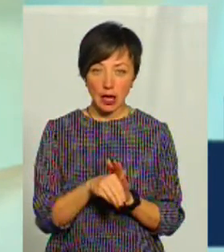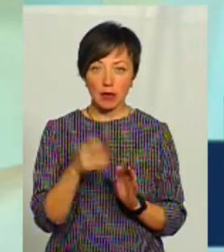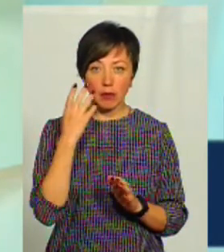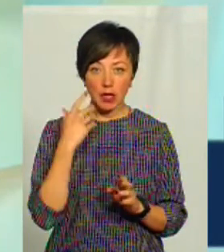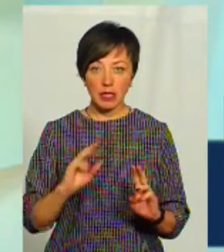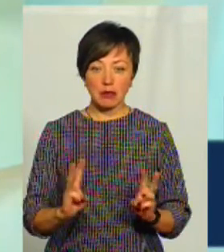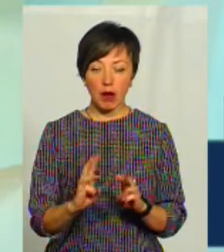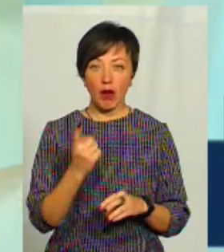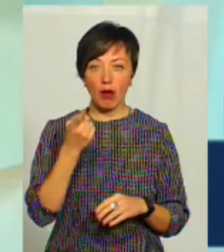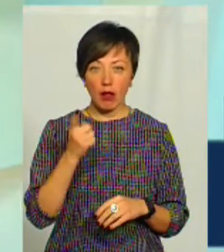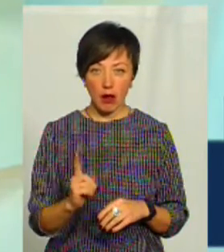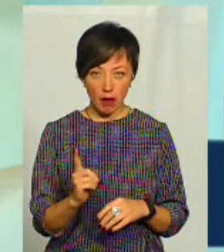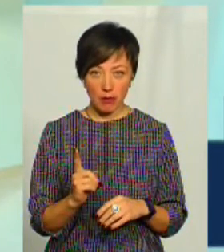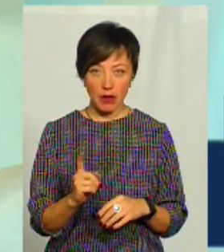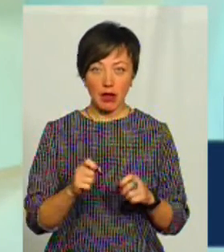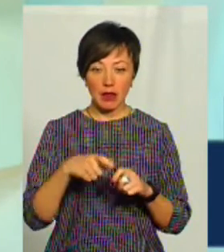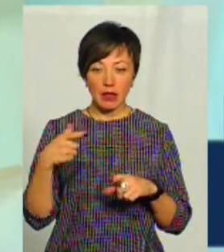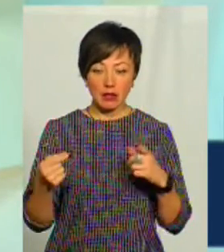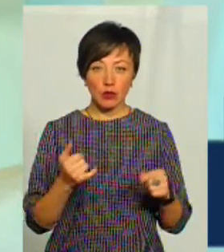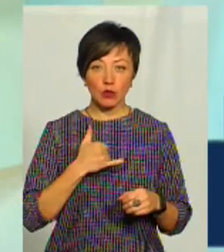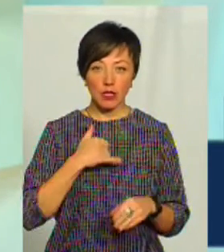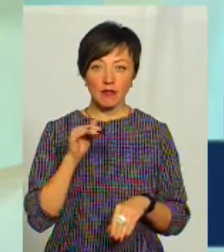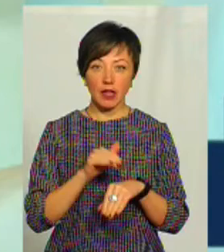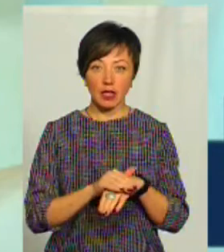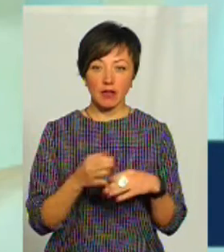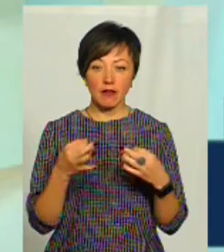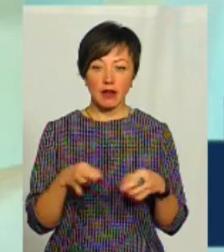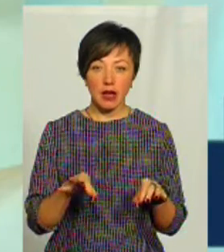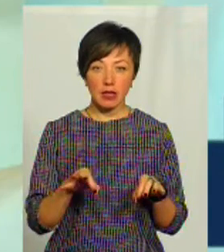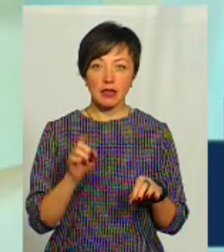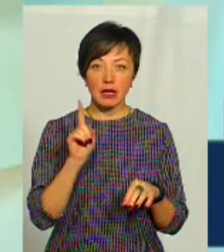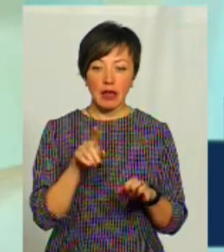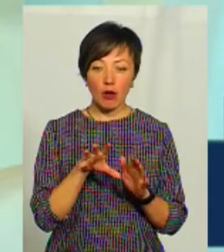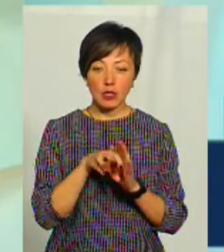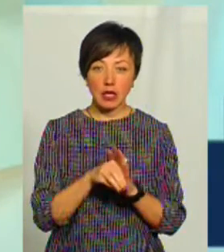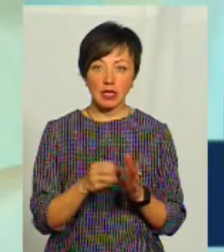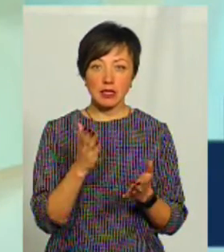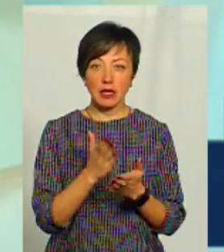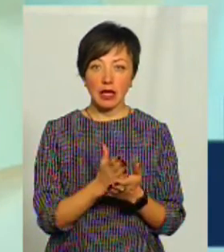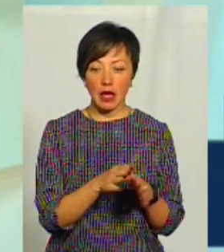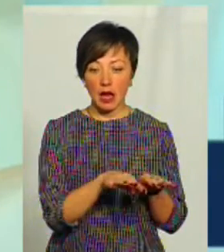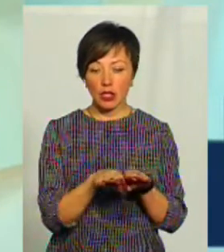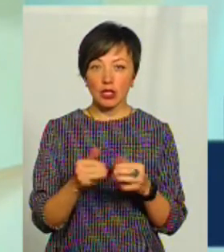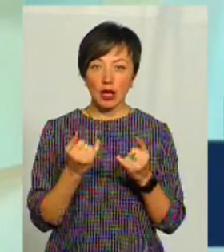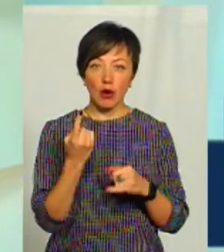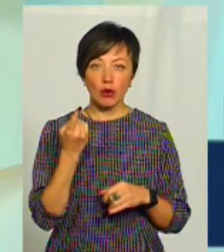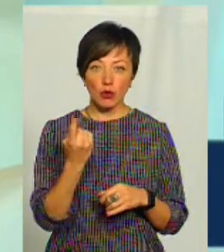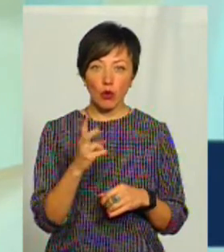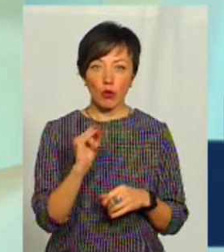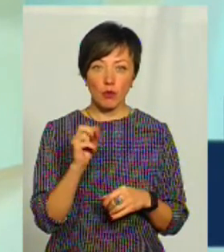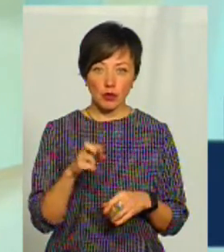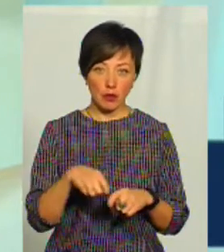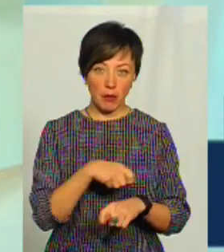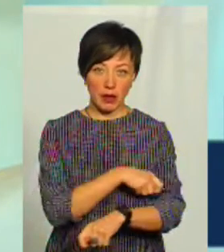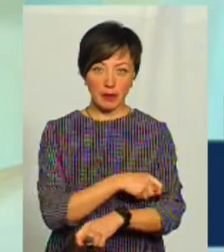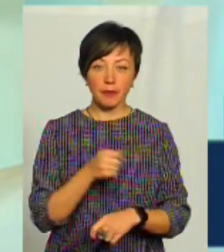при спалюванні 1 кілограму листя у нас фактично вивільняється та концентрація, яка є граничною для 1 кубічного